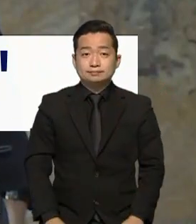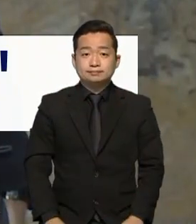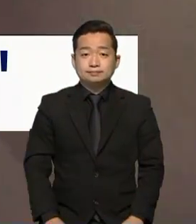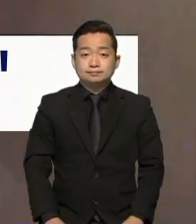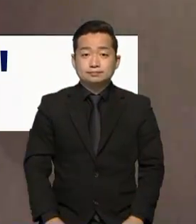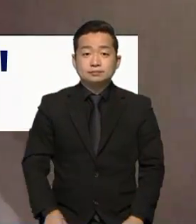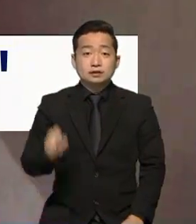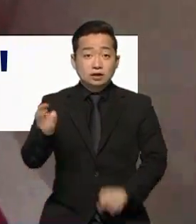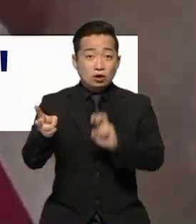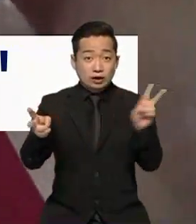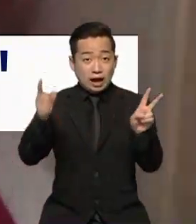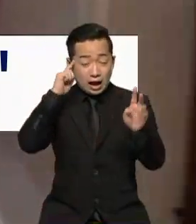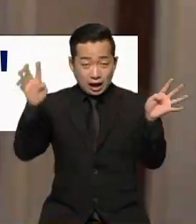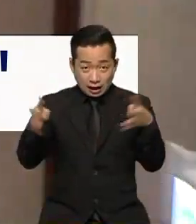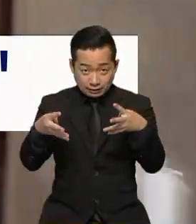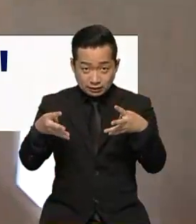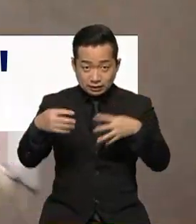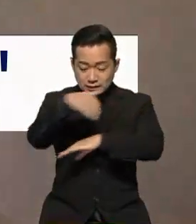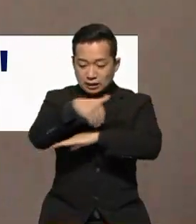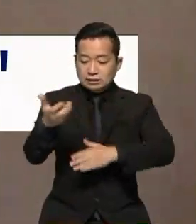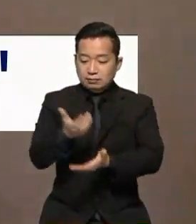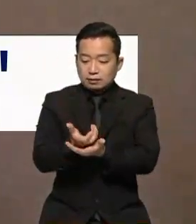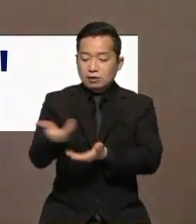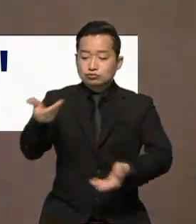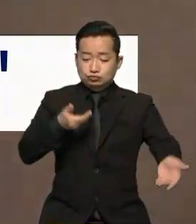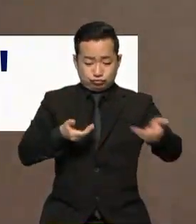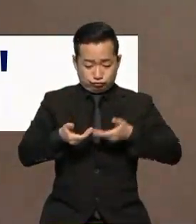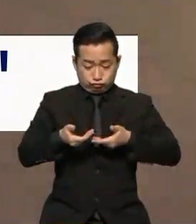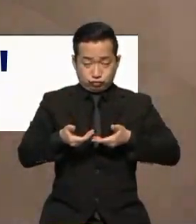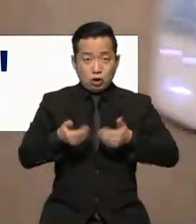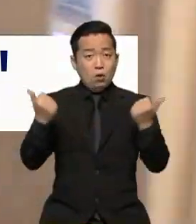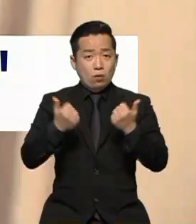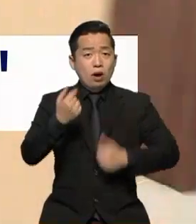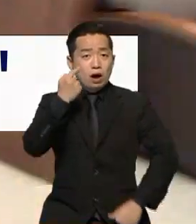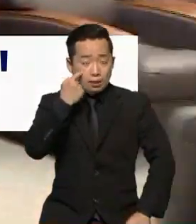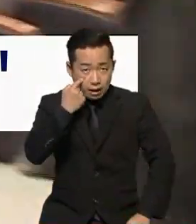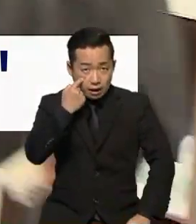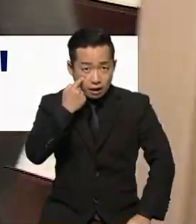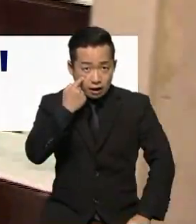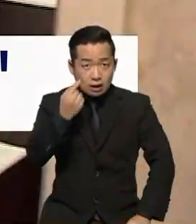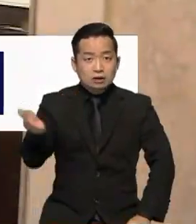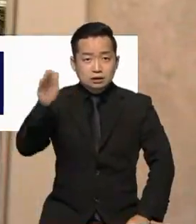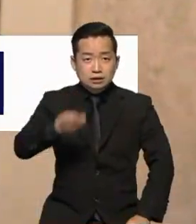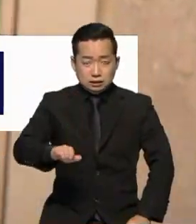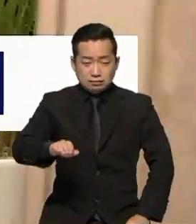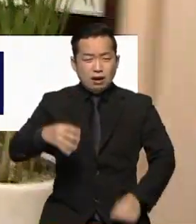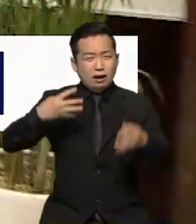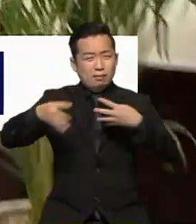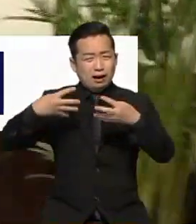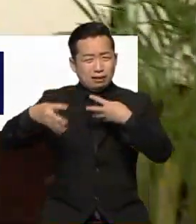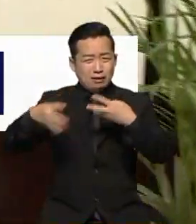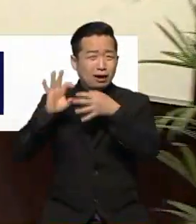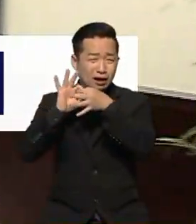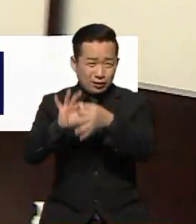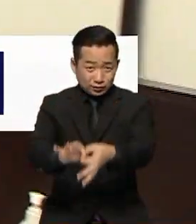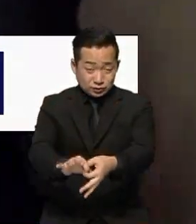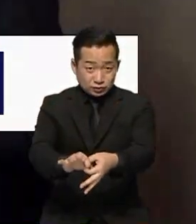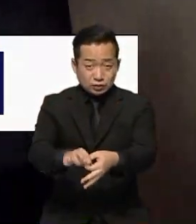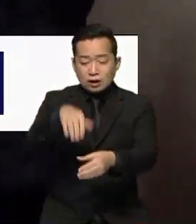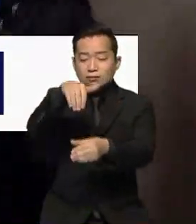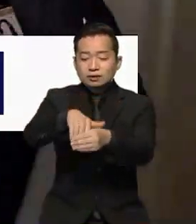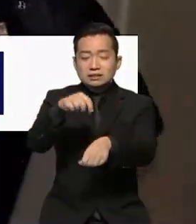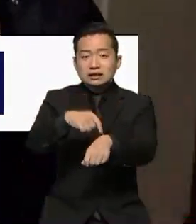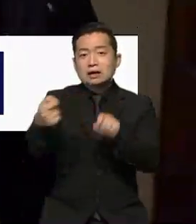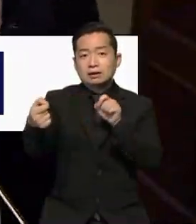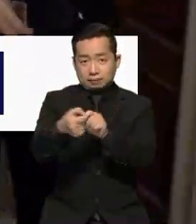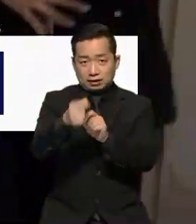의장은 여야가 합의한 예산안을 가지고 와야 본회의를 열겠다는 입장이었는데 예산 협상이 교착상태에 빠지면서 표결 시한이 닥친